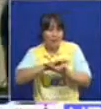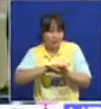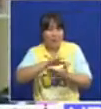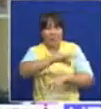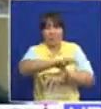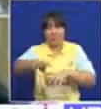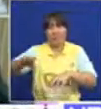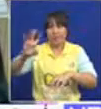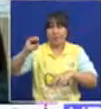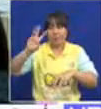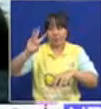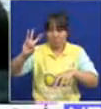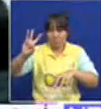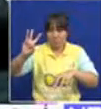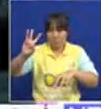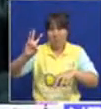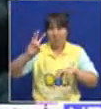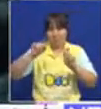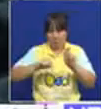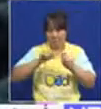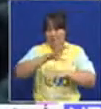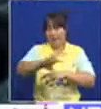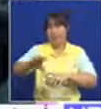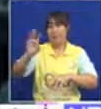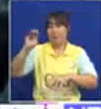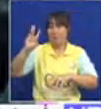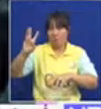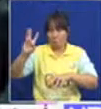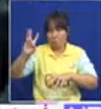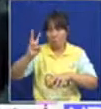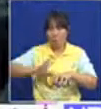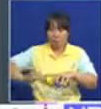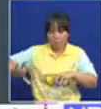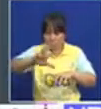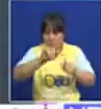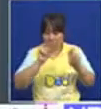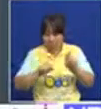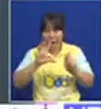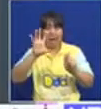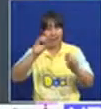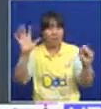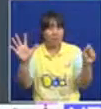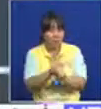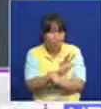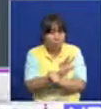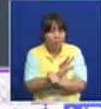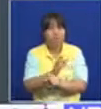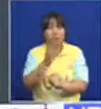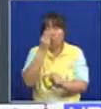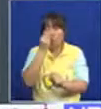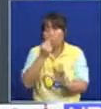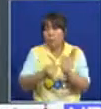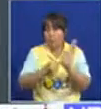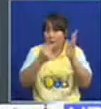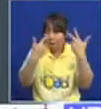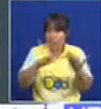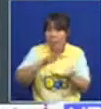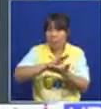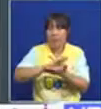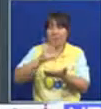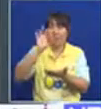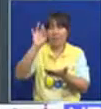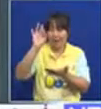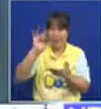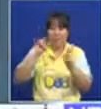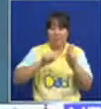โรงเรียน46สำนักงานเขตเพื่อให้ครอบคลุมทั้ง50เขตหลังจากได้นำร่องไปแล้วจำนวน8โรงเรียนใน4สำ